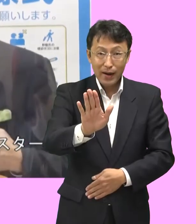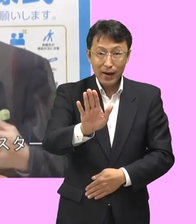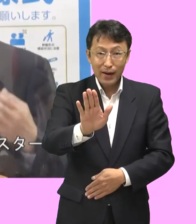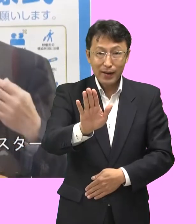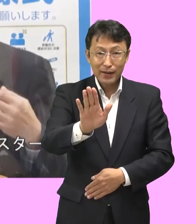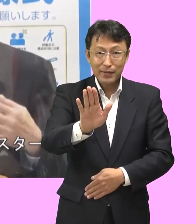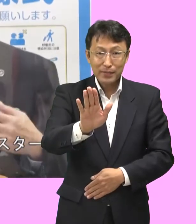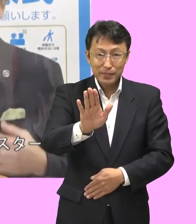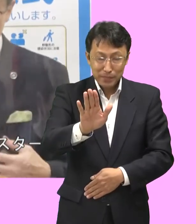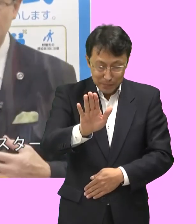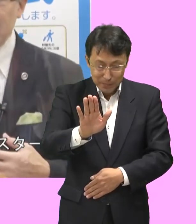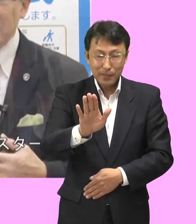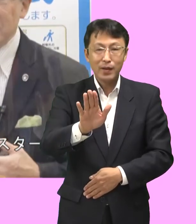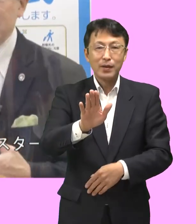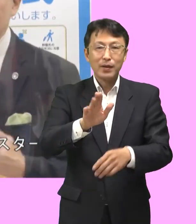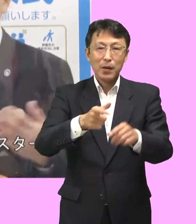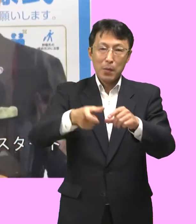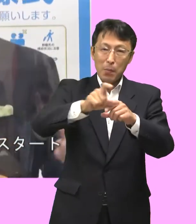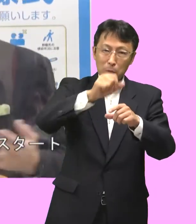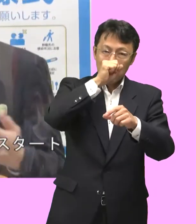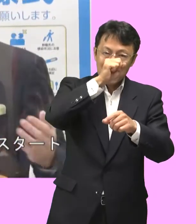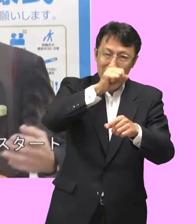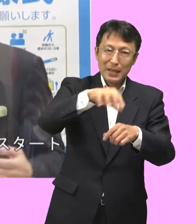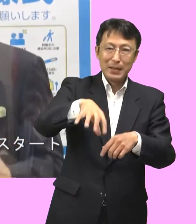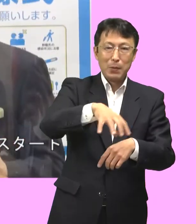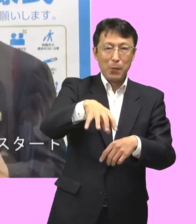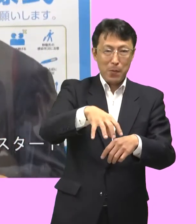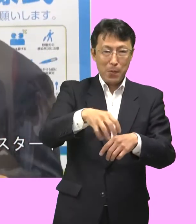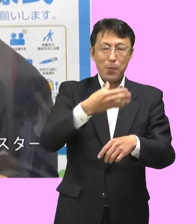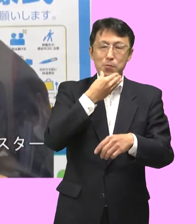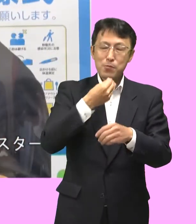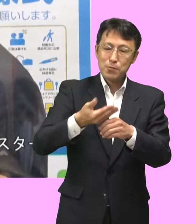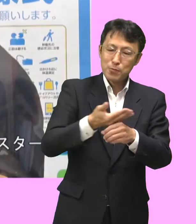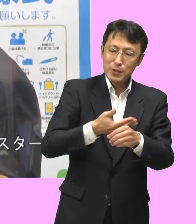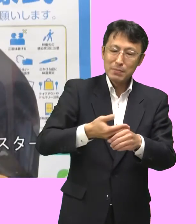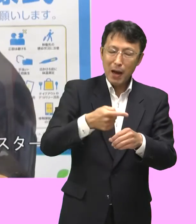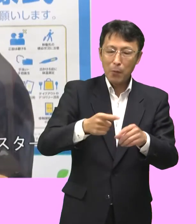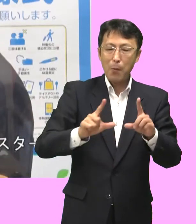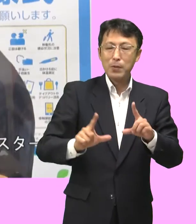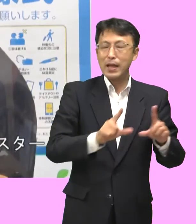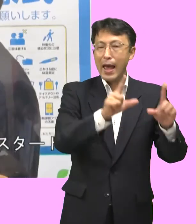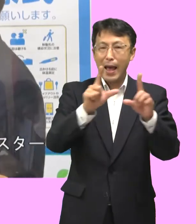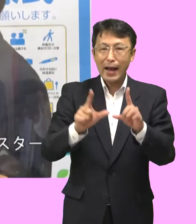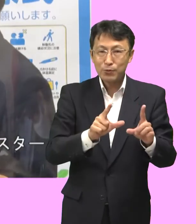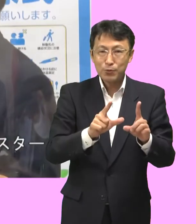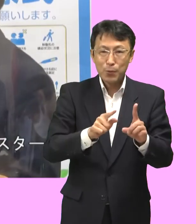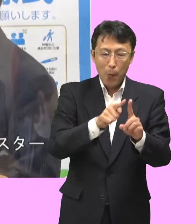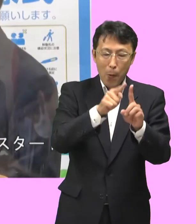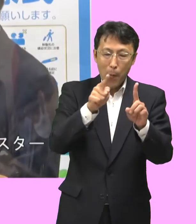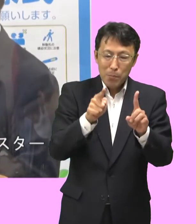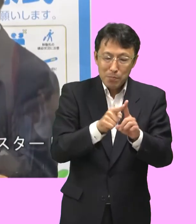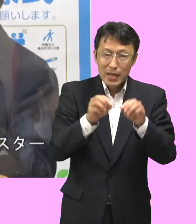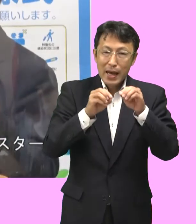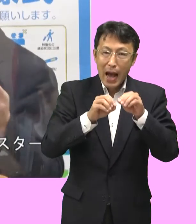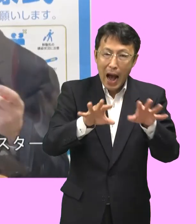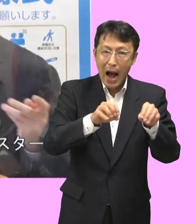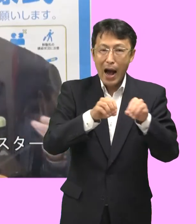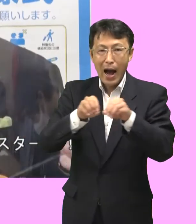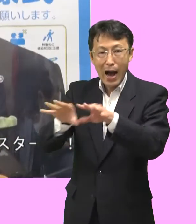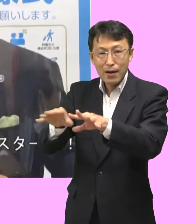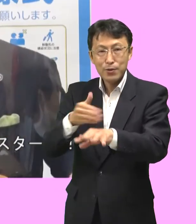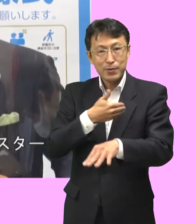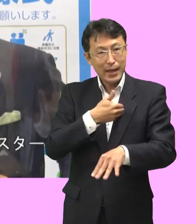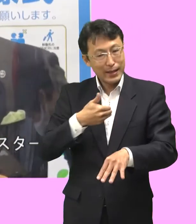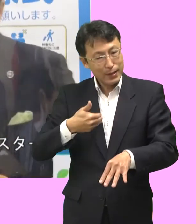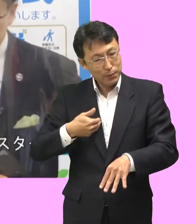ますか再利用させていただいて、そして福島の生活を PR したいなというふうに思っております